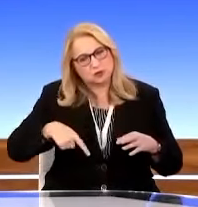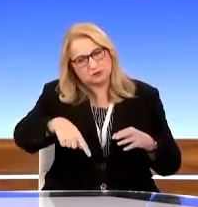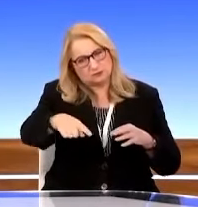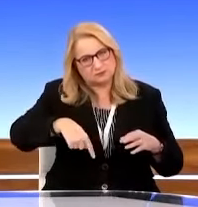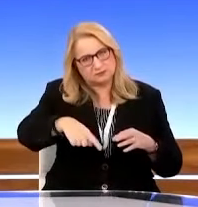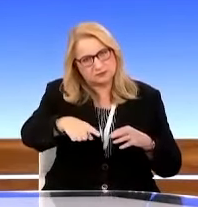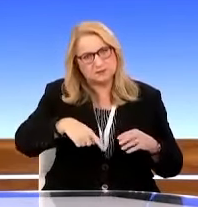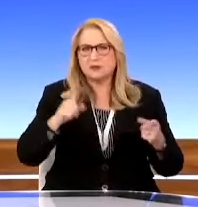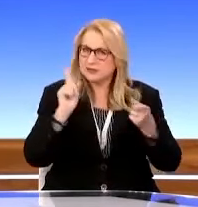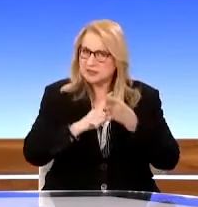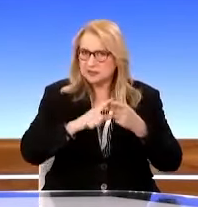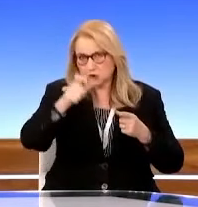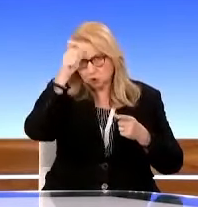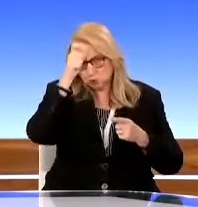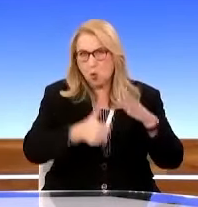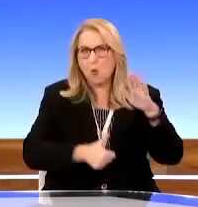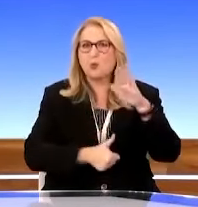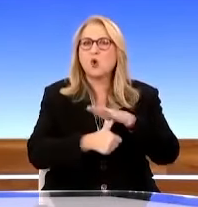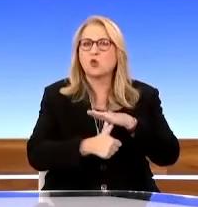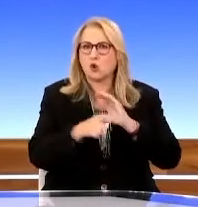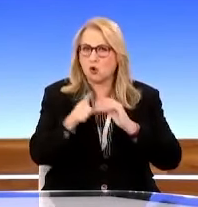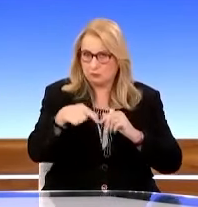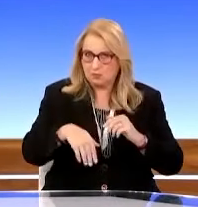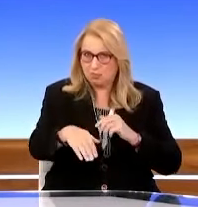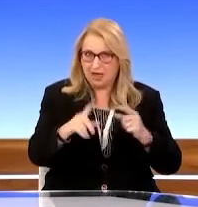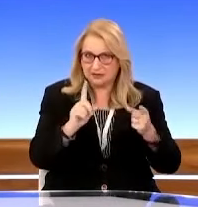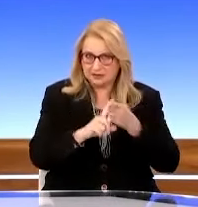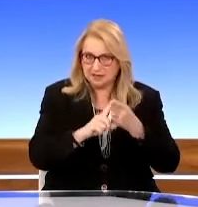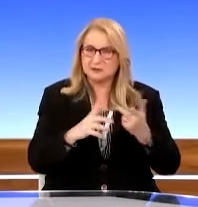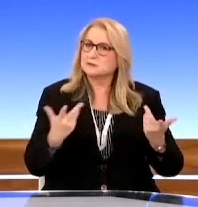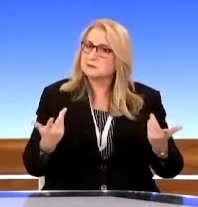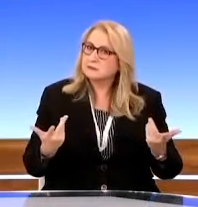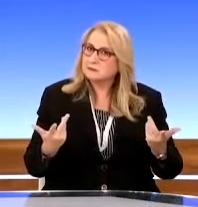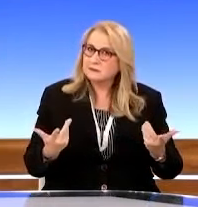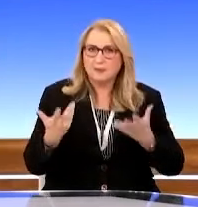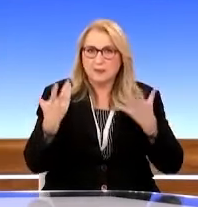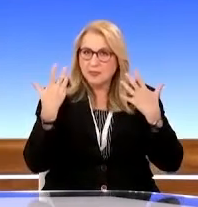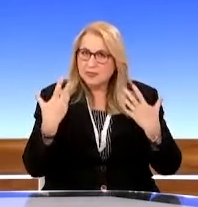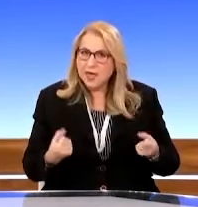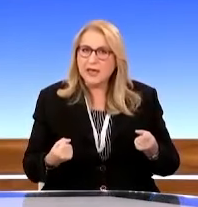διάστημα τον Τούρκο πρόεδρο. Μπορούμε να περιμένουμε ότι θα υπάρξει,